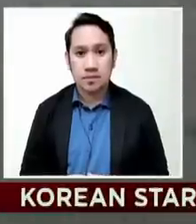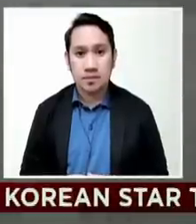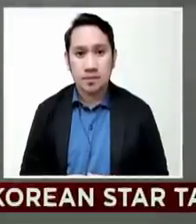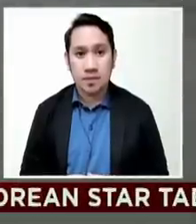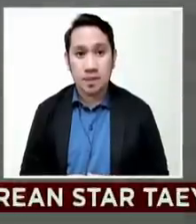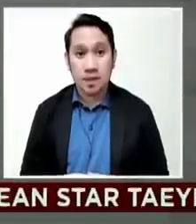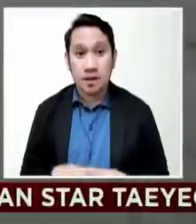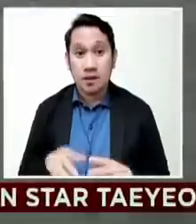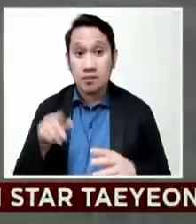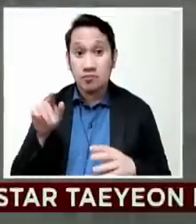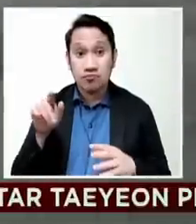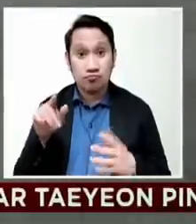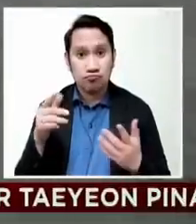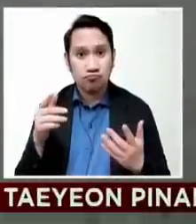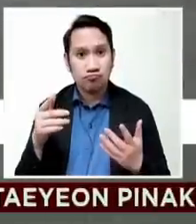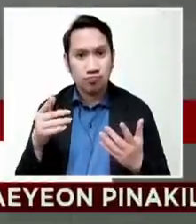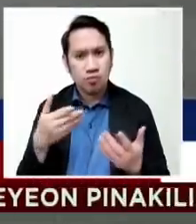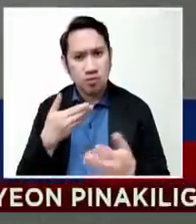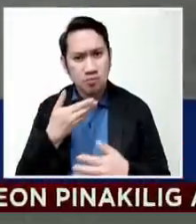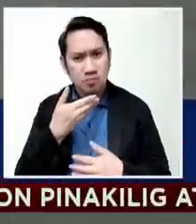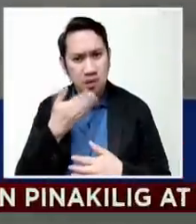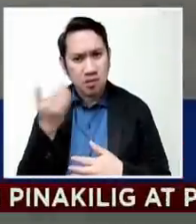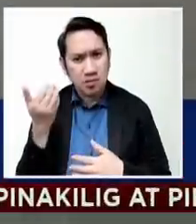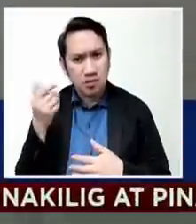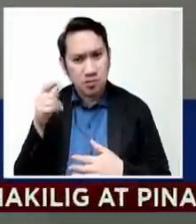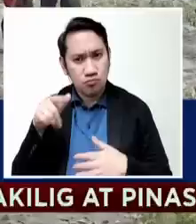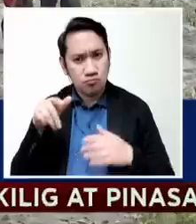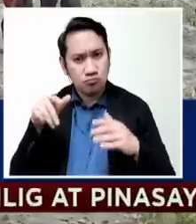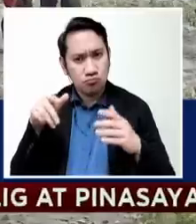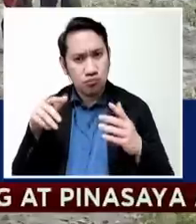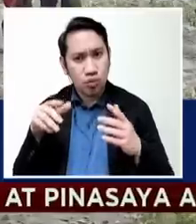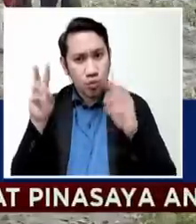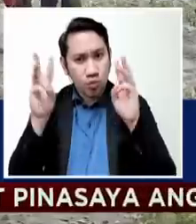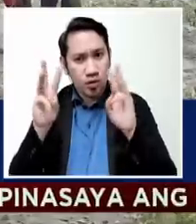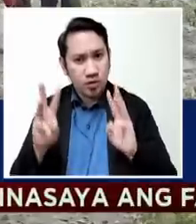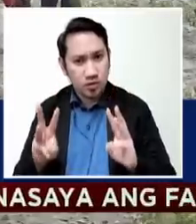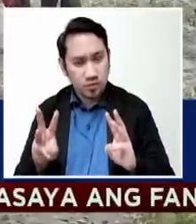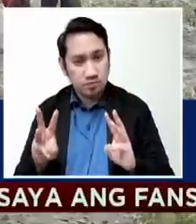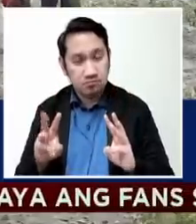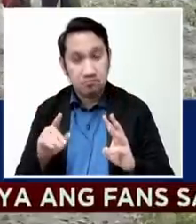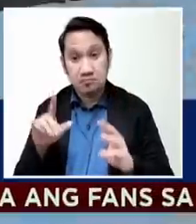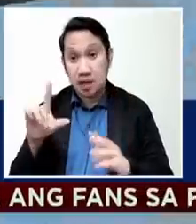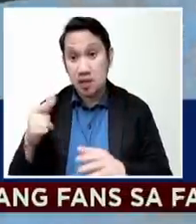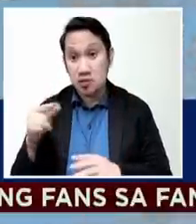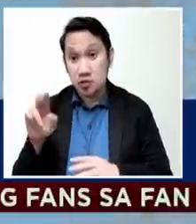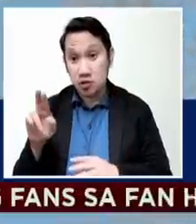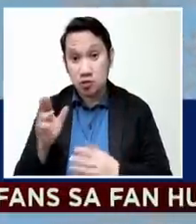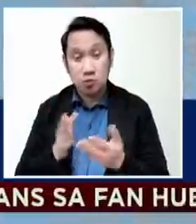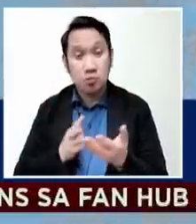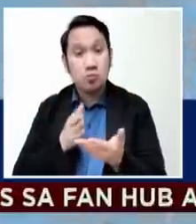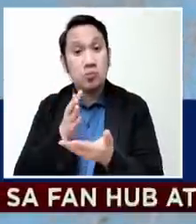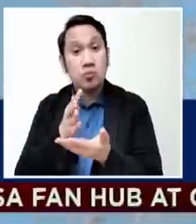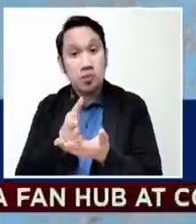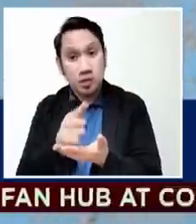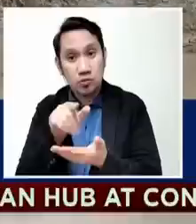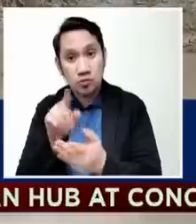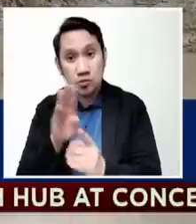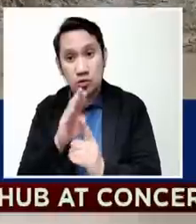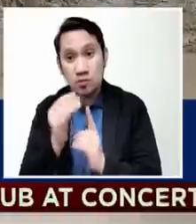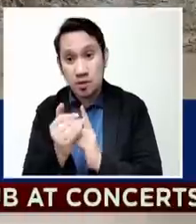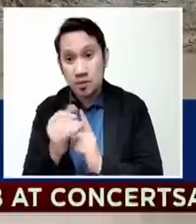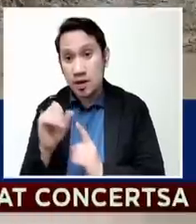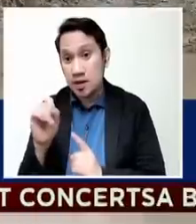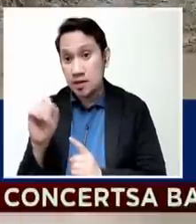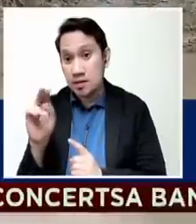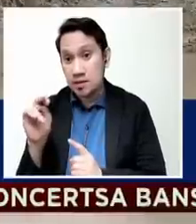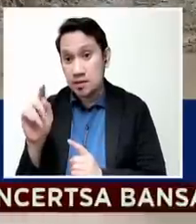Nang bahagyang gumanda ang panahon at kumalma na ang agos sa Santo Tomas River, nagpunta ang lokal na pamahalaan ng San Marcelino sa Barangay Santa Fe